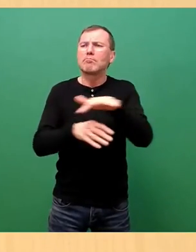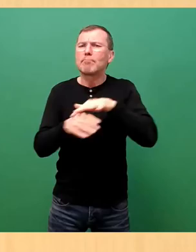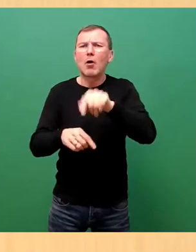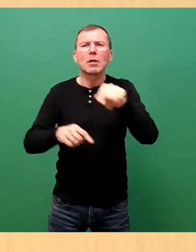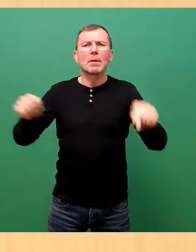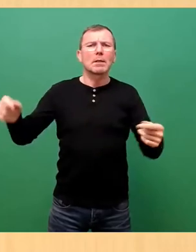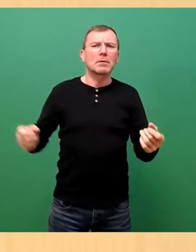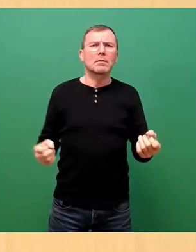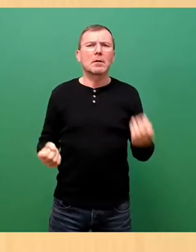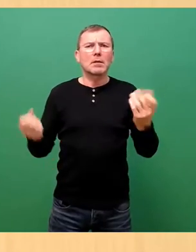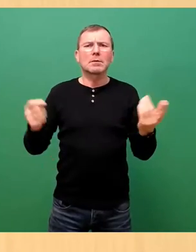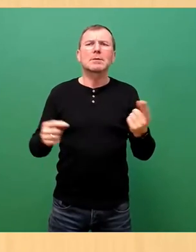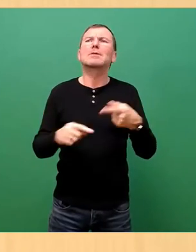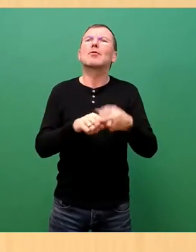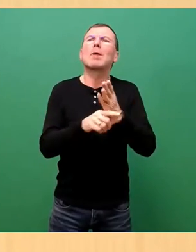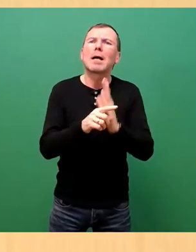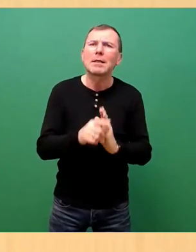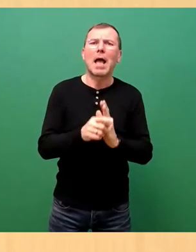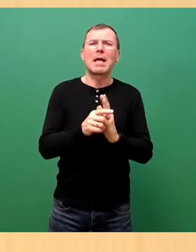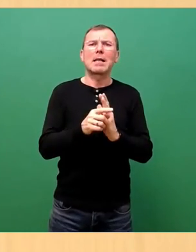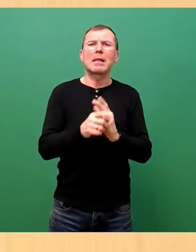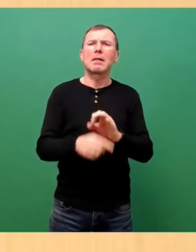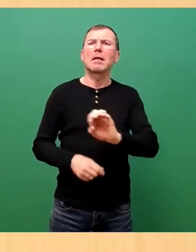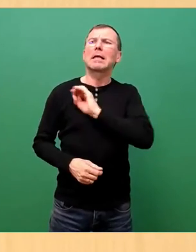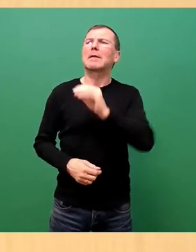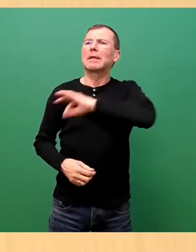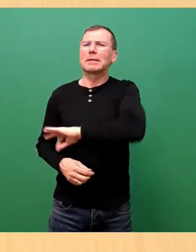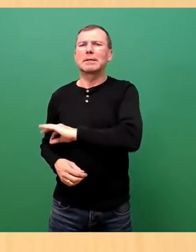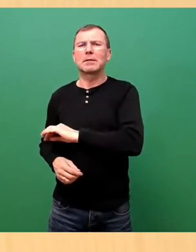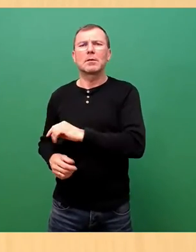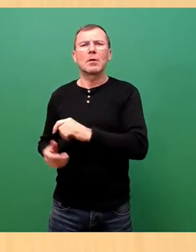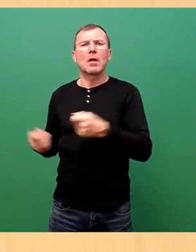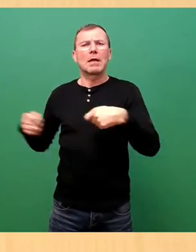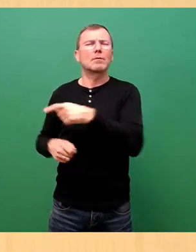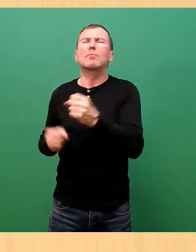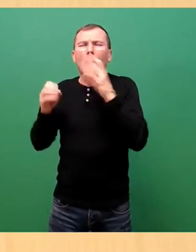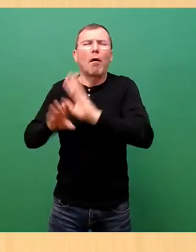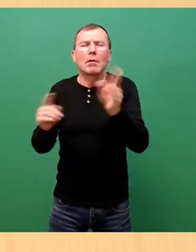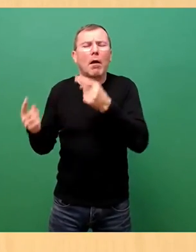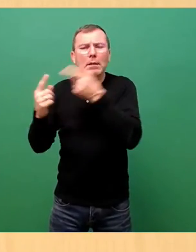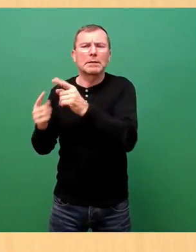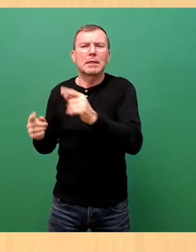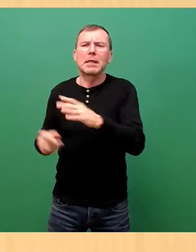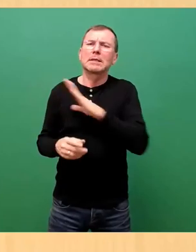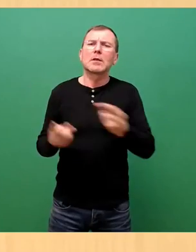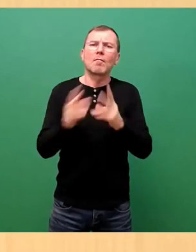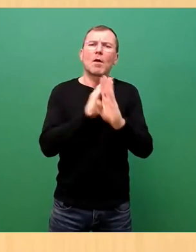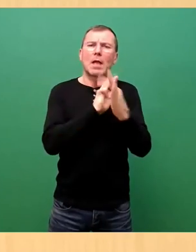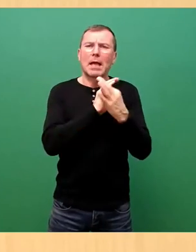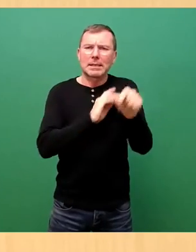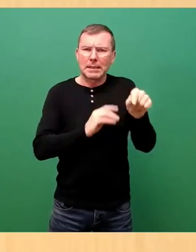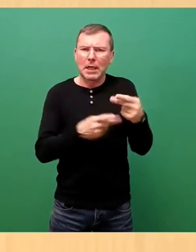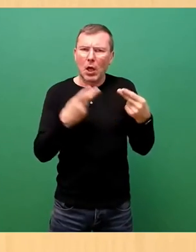entstehen, ja teilweise abgeschöpft werden. Das ist unstrittig, dass das das Ziel ist. Die sächsische Förderrichtlinie ist so gestrickt,